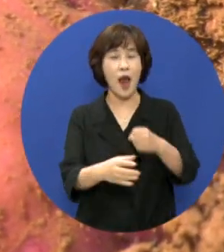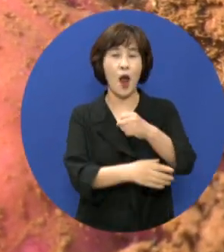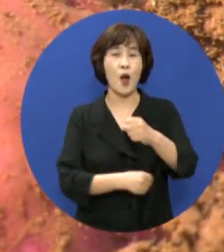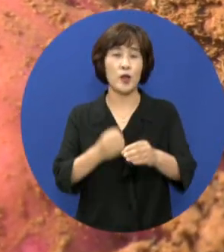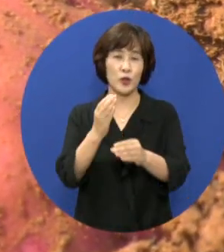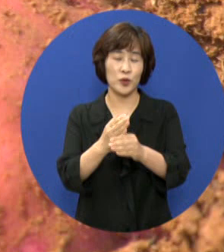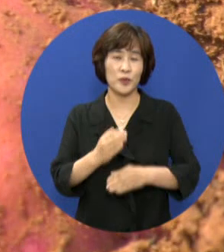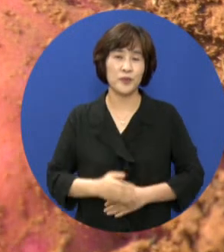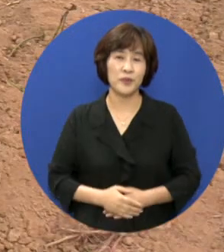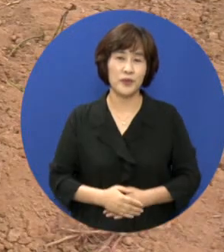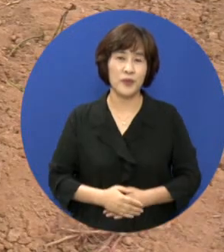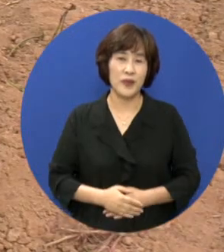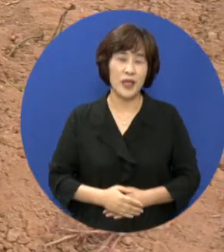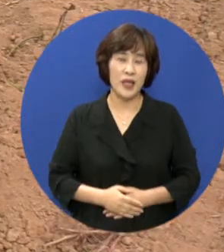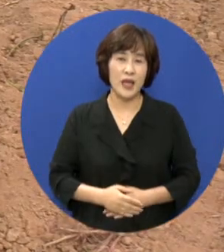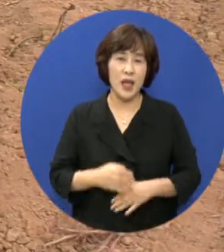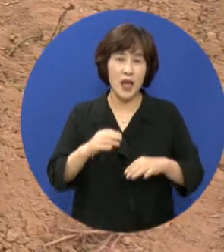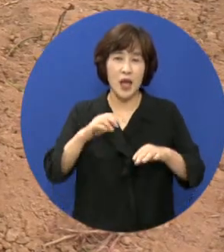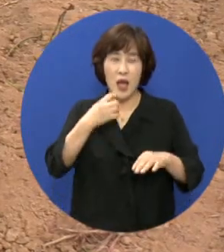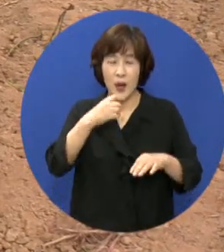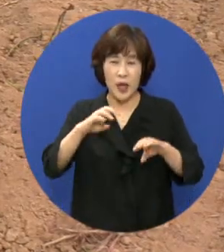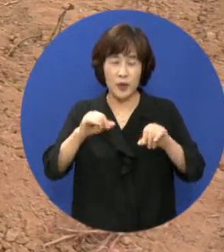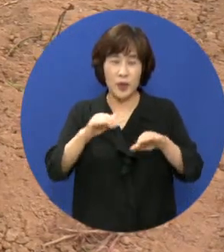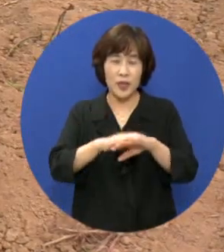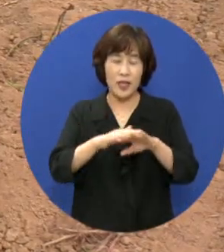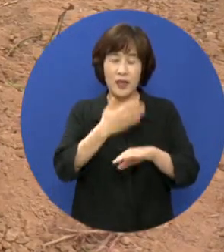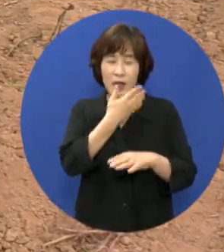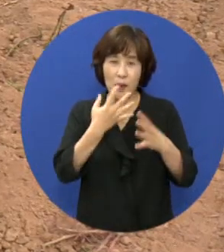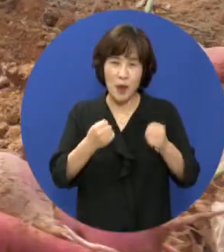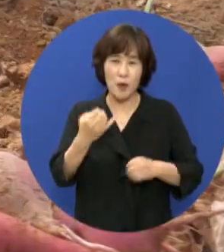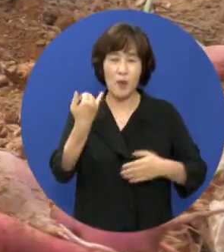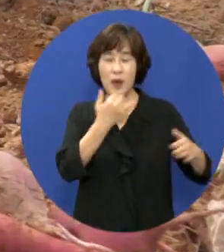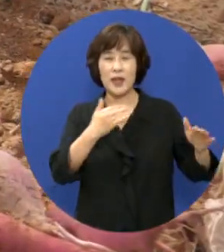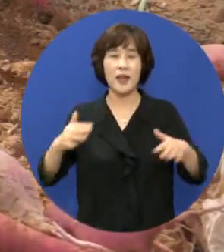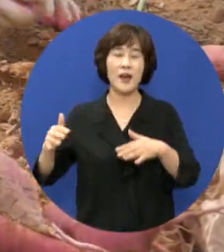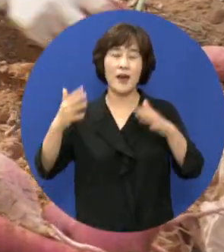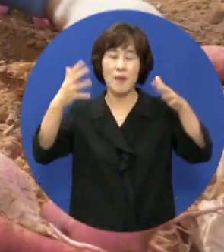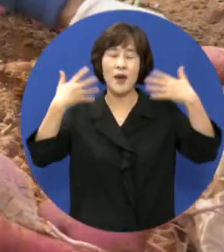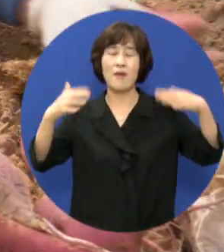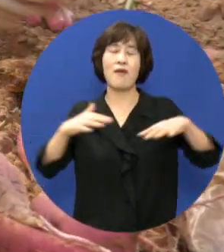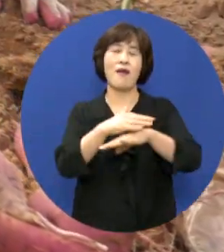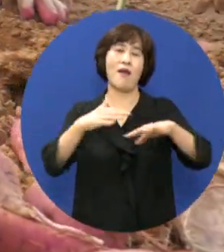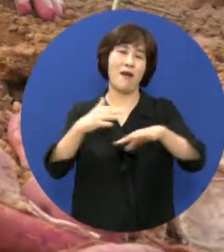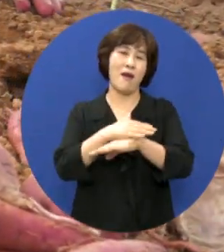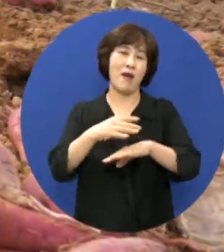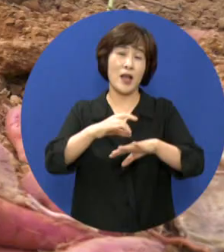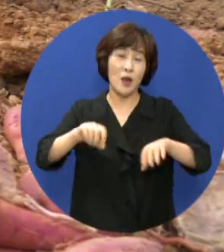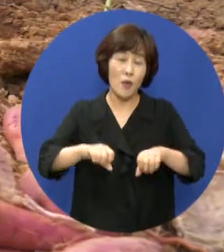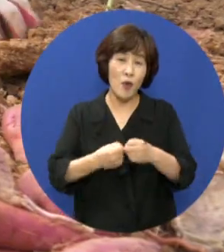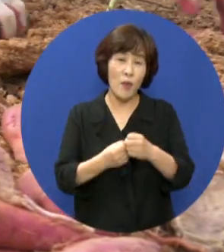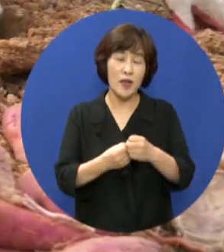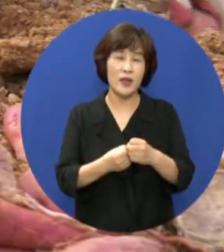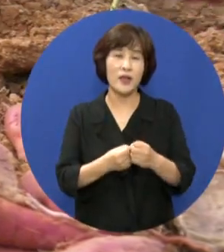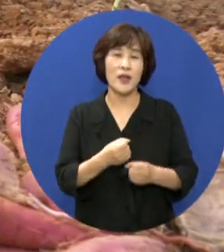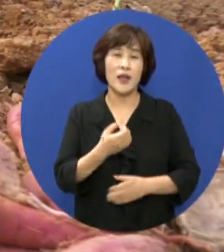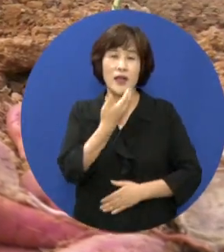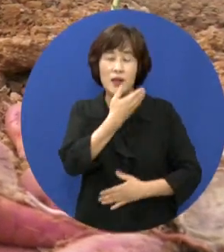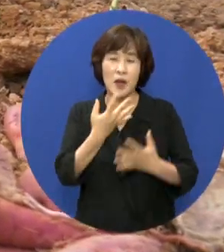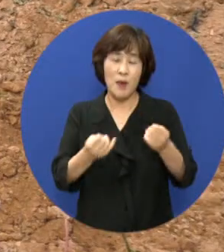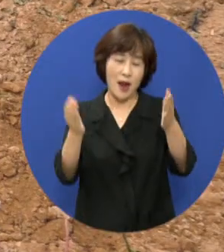있습니다 게르마늄이 많은 황토 땅에서 바닷바람을 맞고 자랑 해남 고구마는 섬유질이 풍부한 다이어트